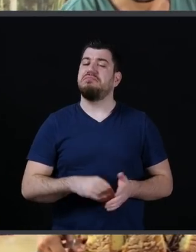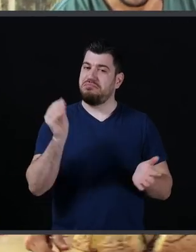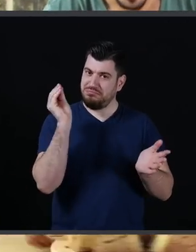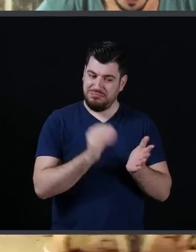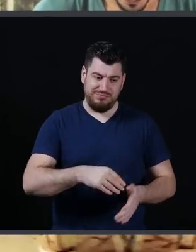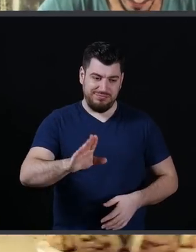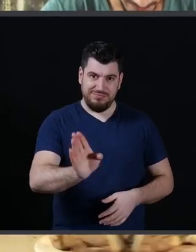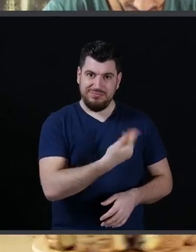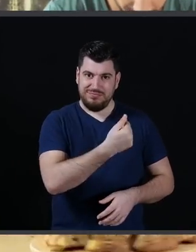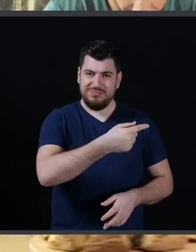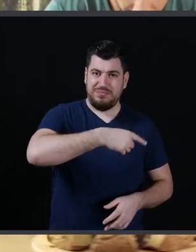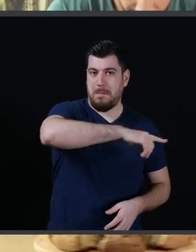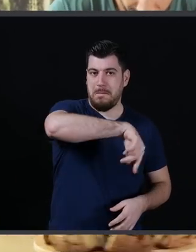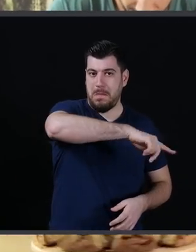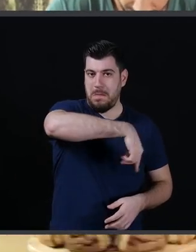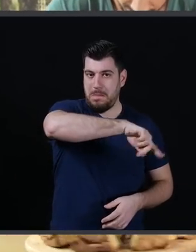ξαναγυρνάμε.